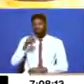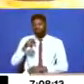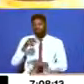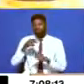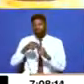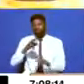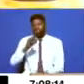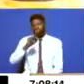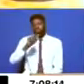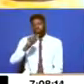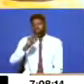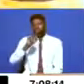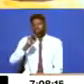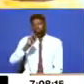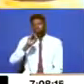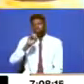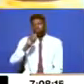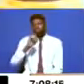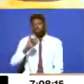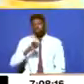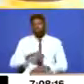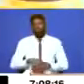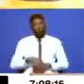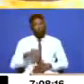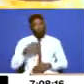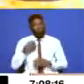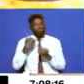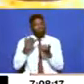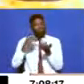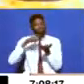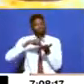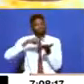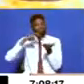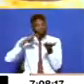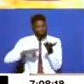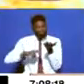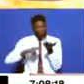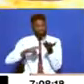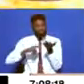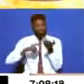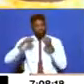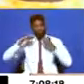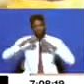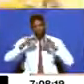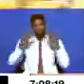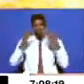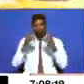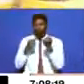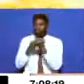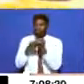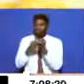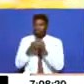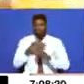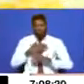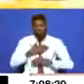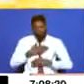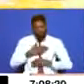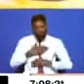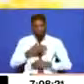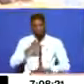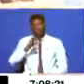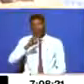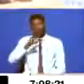now step down in the spirit of consensus and shelve my ambition in favor of Honorable William Kamoti